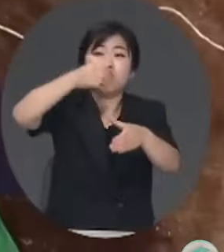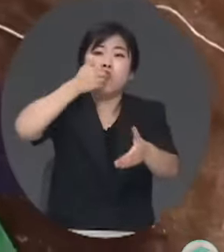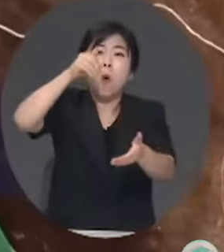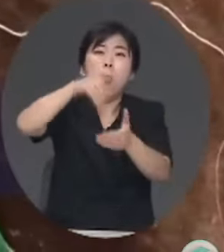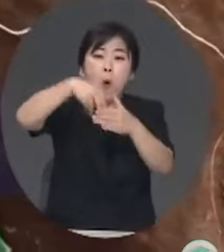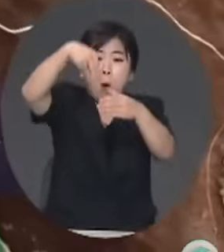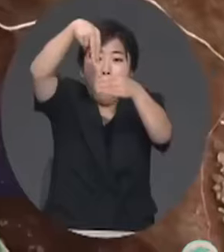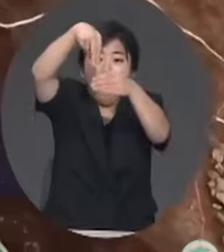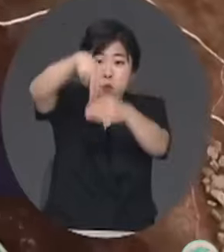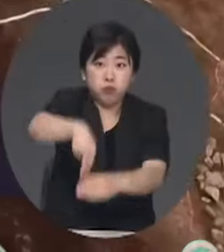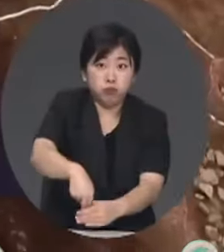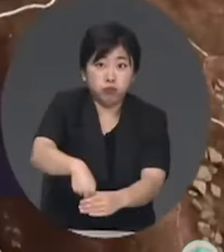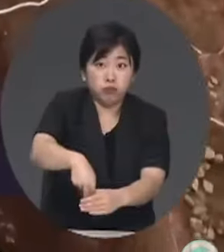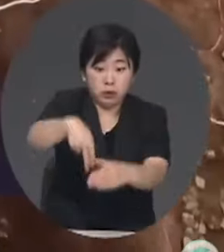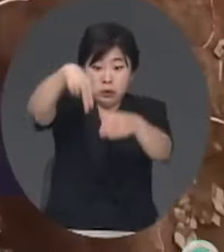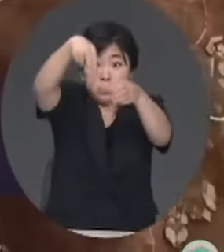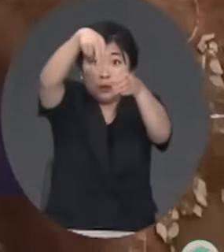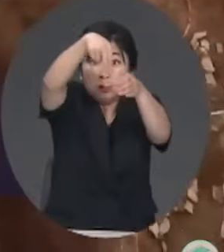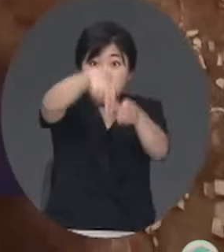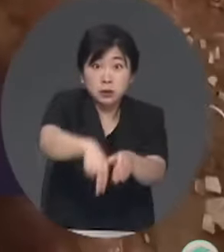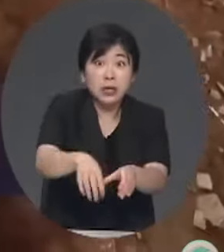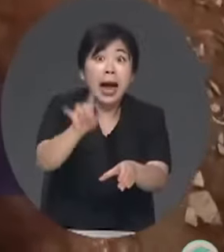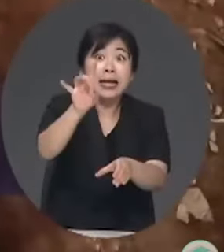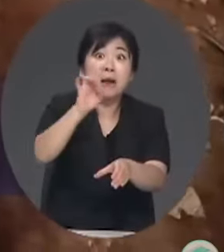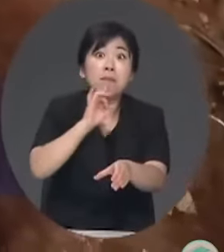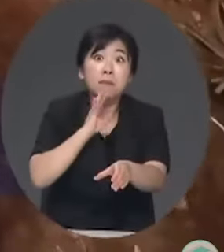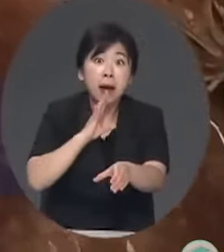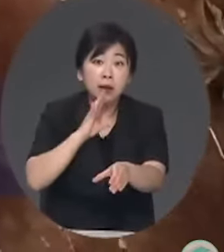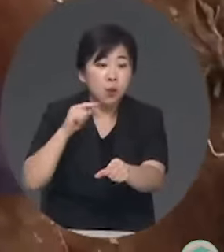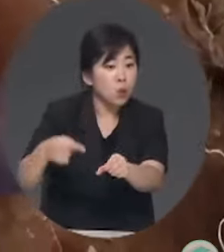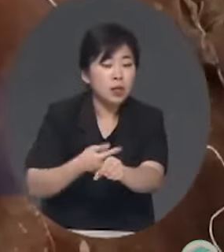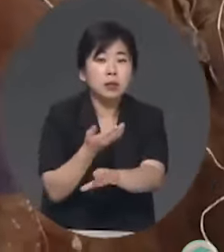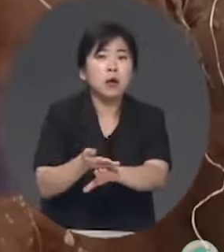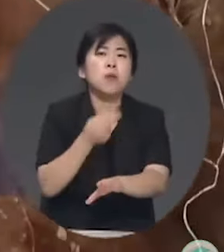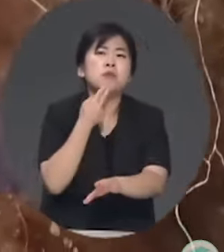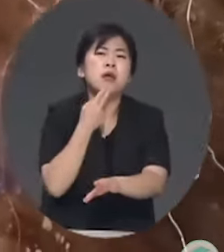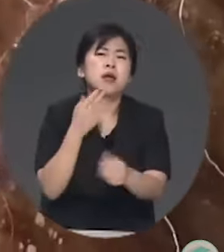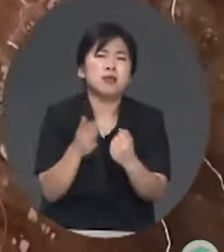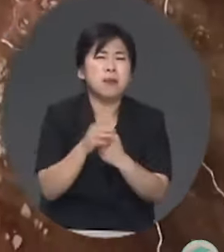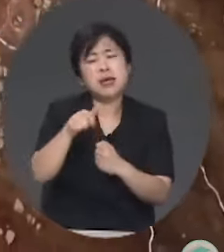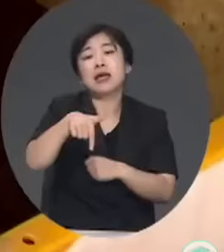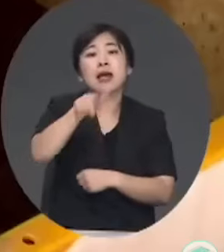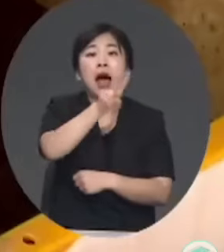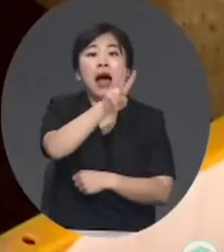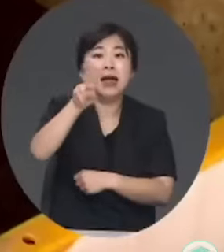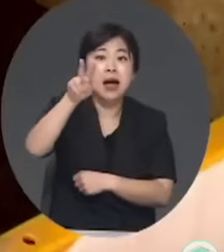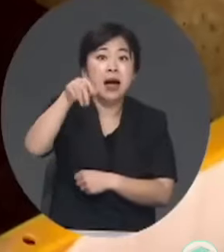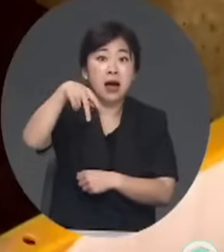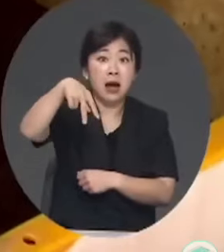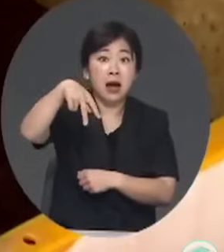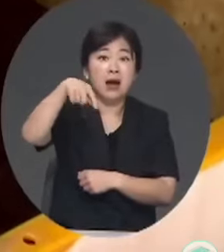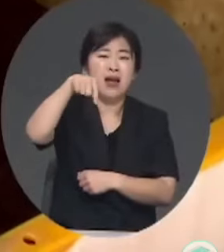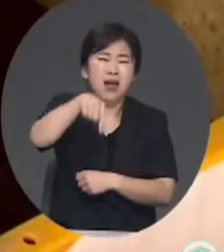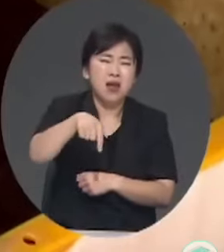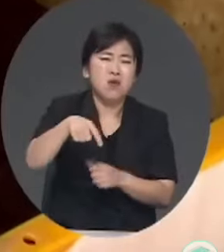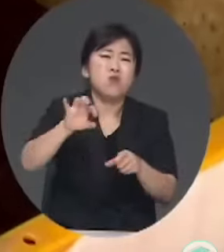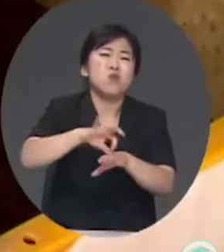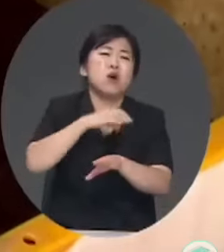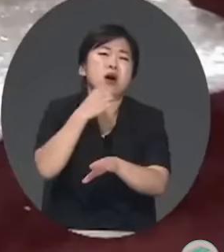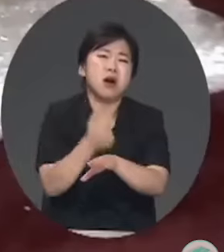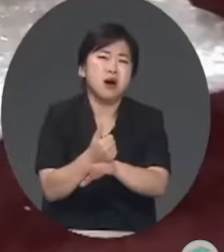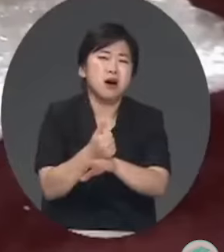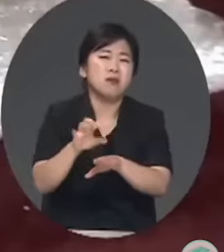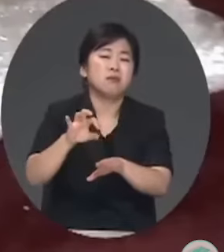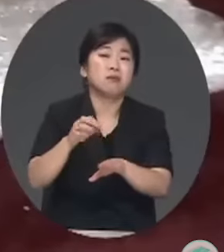하나만 있는 단독분이에요. 아마 소가야의 왕이 나신 것 같아요. 유물은 소가야